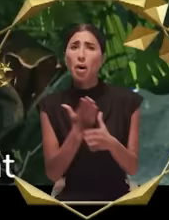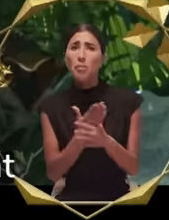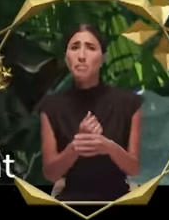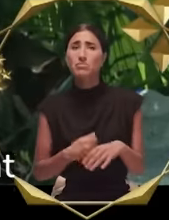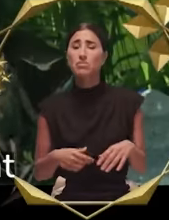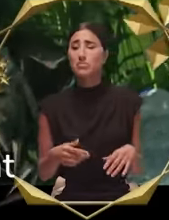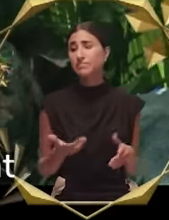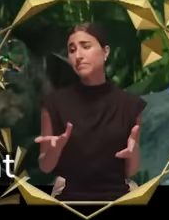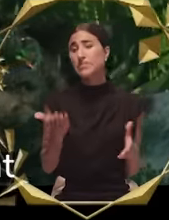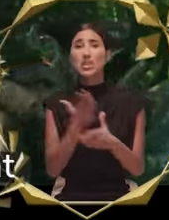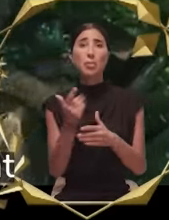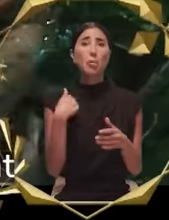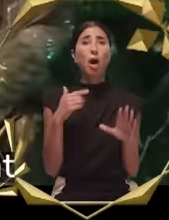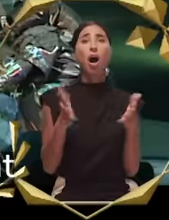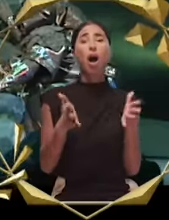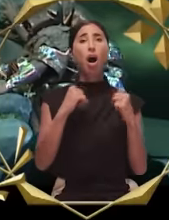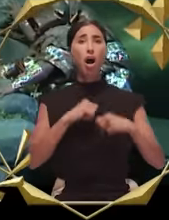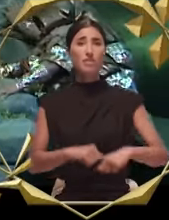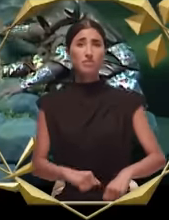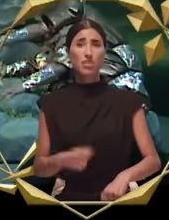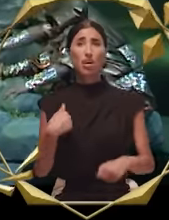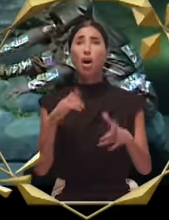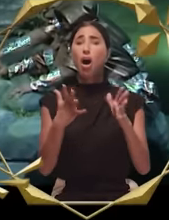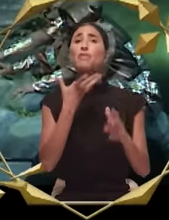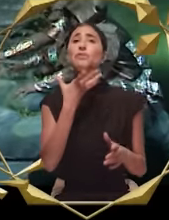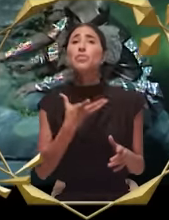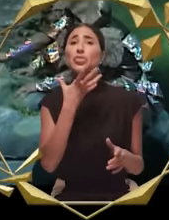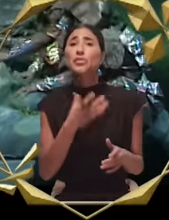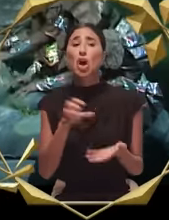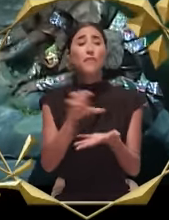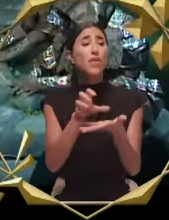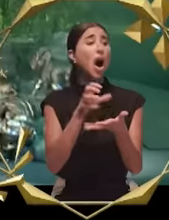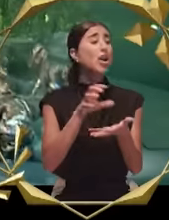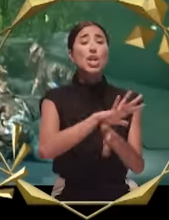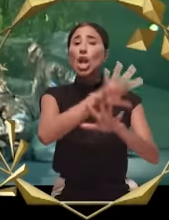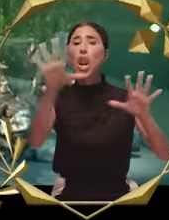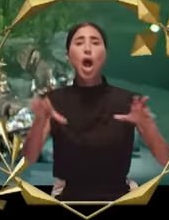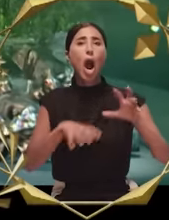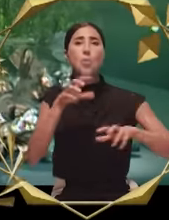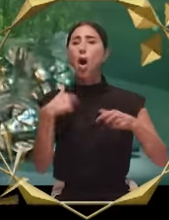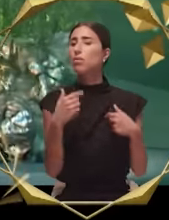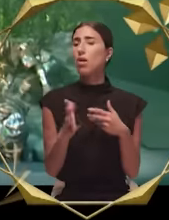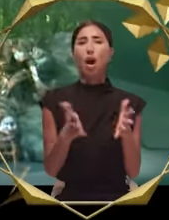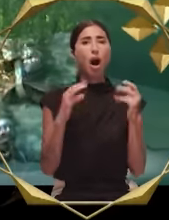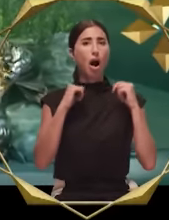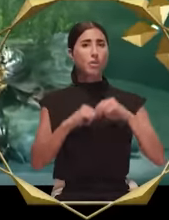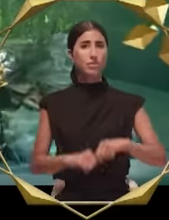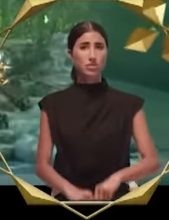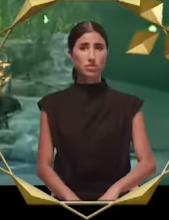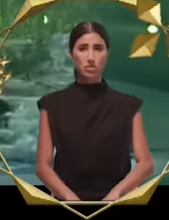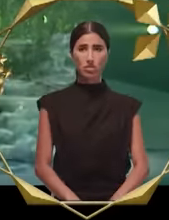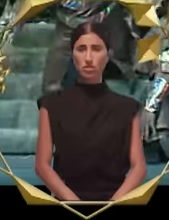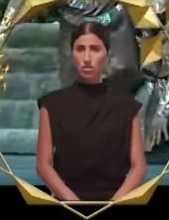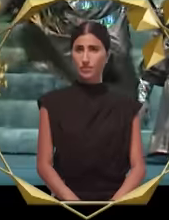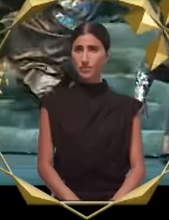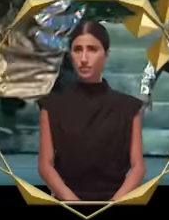ربما لأني ألوذ بالفرار من نقيق ضفدع أو نميمي فار ويجف ريقي أشعر بالدوار